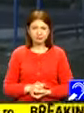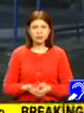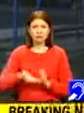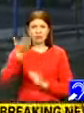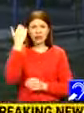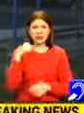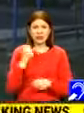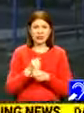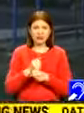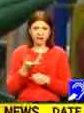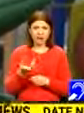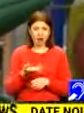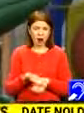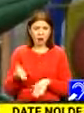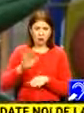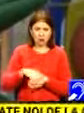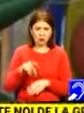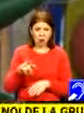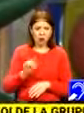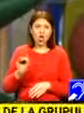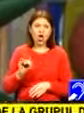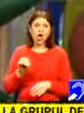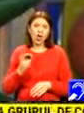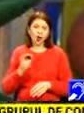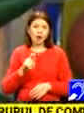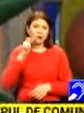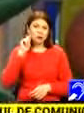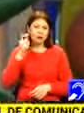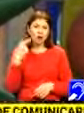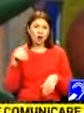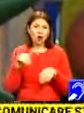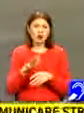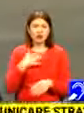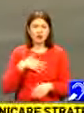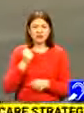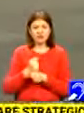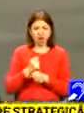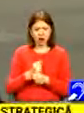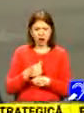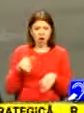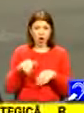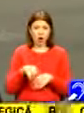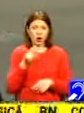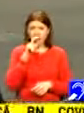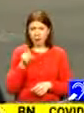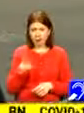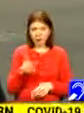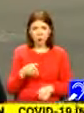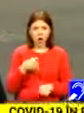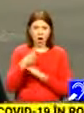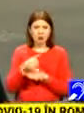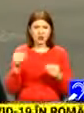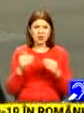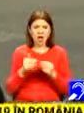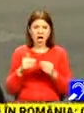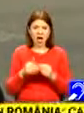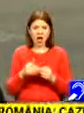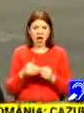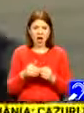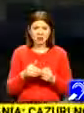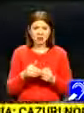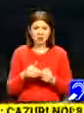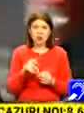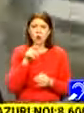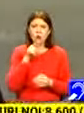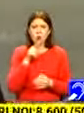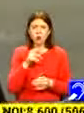Înainte de a face gestul extrem, copilul a sunat un coleg. I-a spus exact ce are de gând. Colegul băiatului a mers acasă la locuința acestuia,